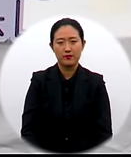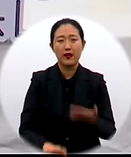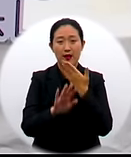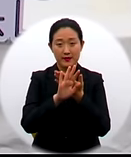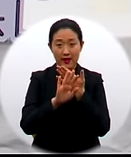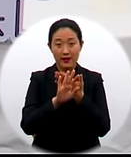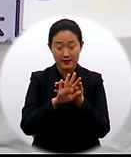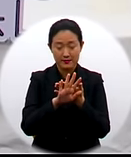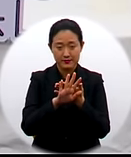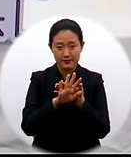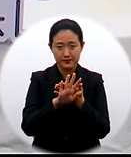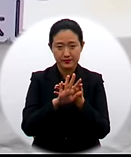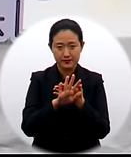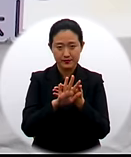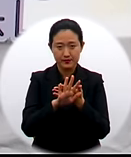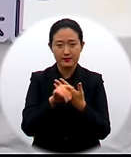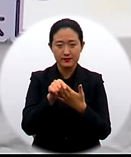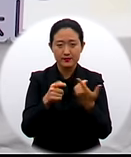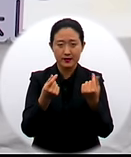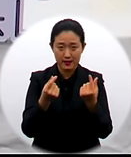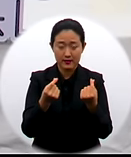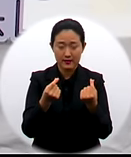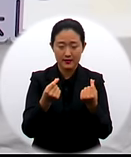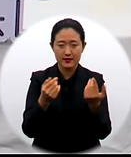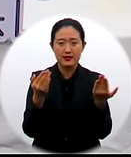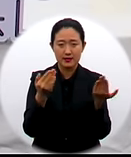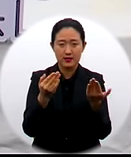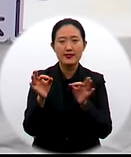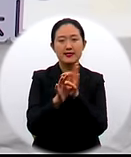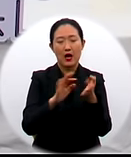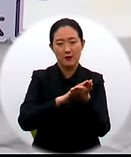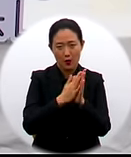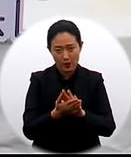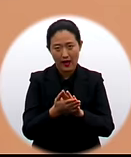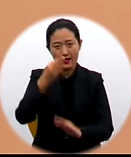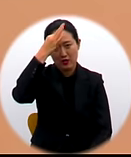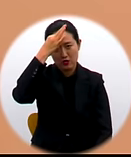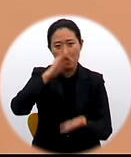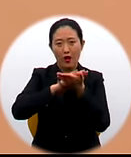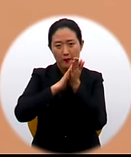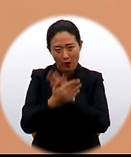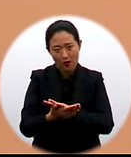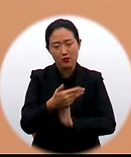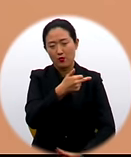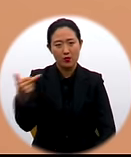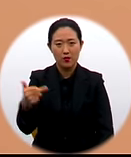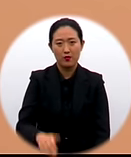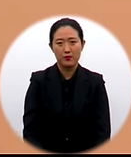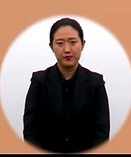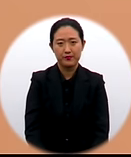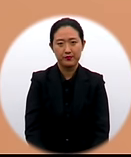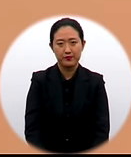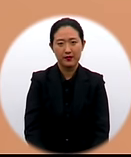직무들은 시장의 변화뿐만 아니라 어떤 기술의 변화에도 영향을 굉장히 많이 받는데요. 사실 이 빅데이터를 분석하는 마케터가 될 수